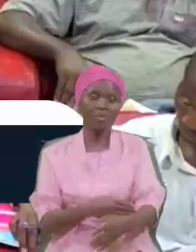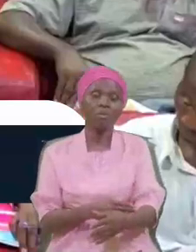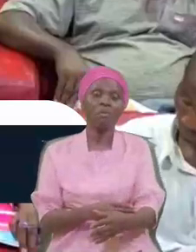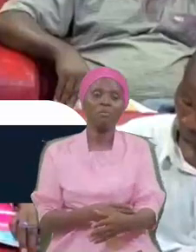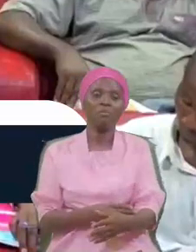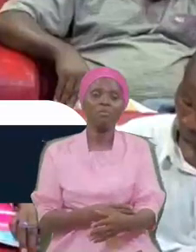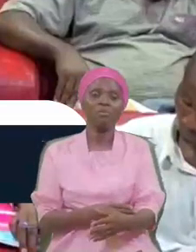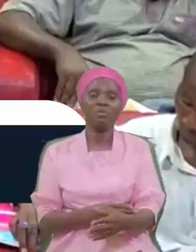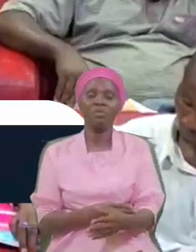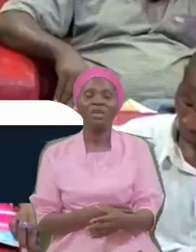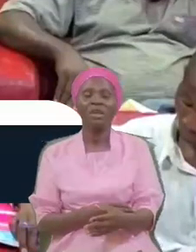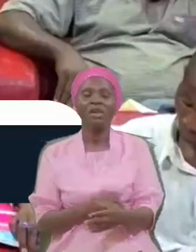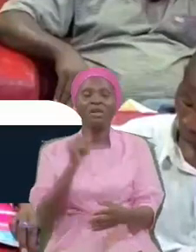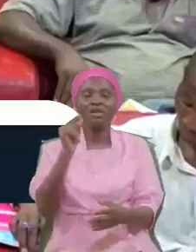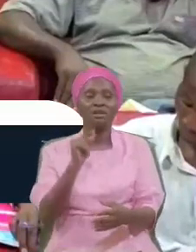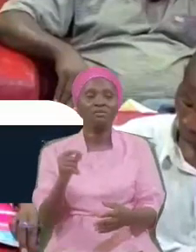fait sortir.